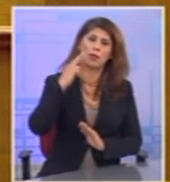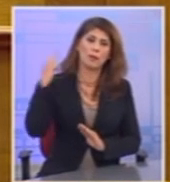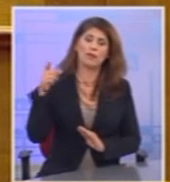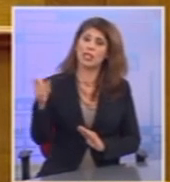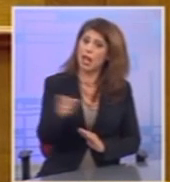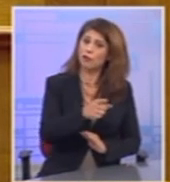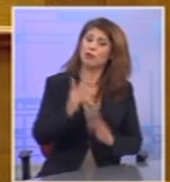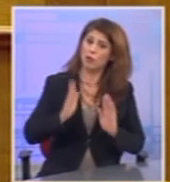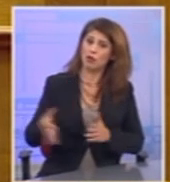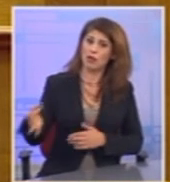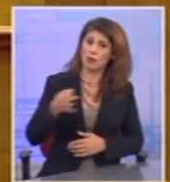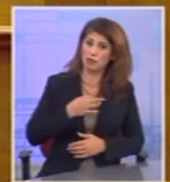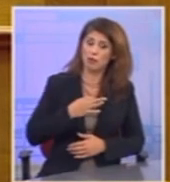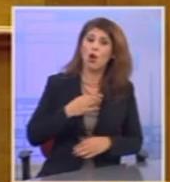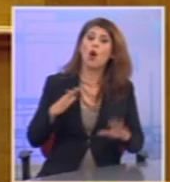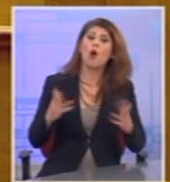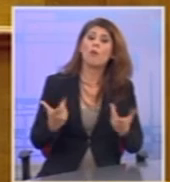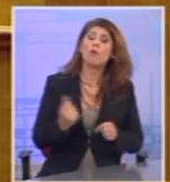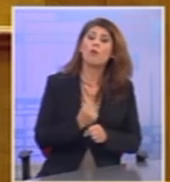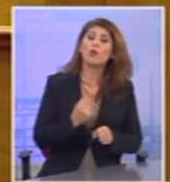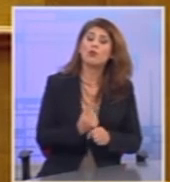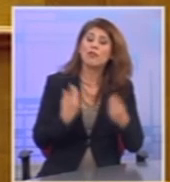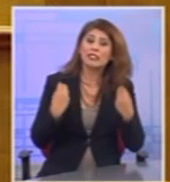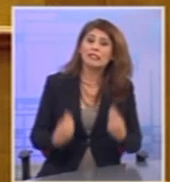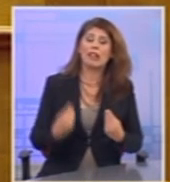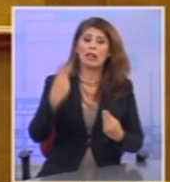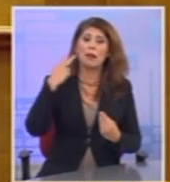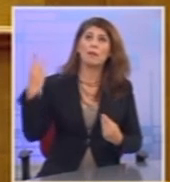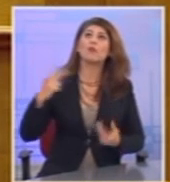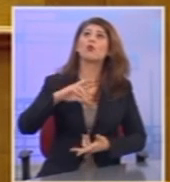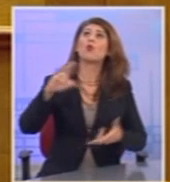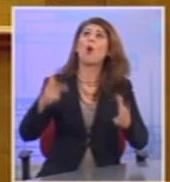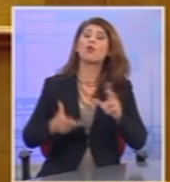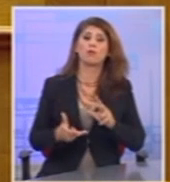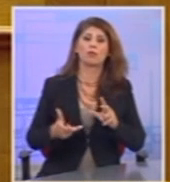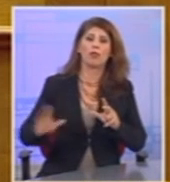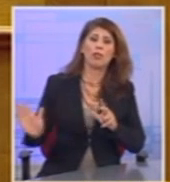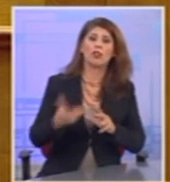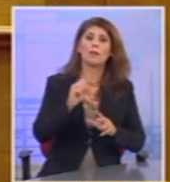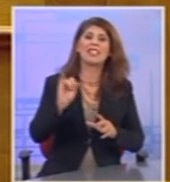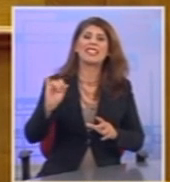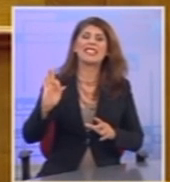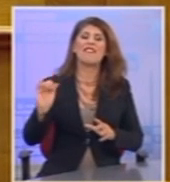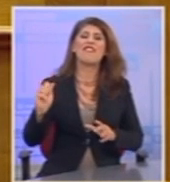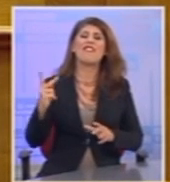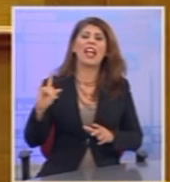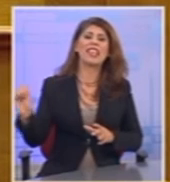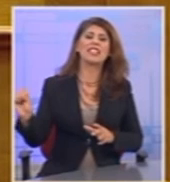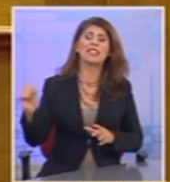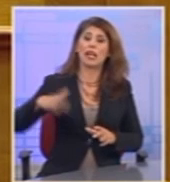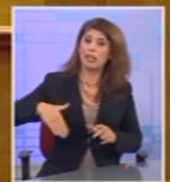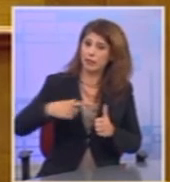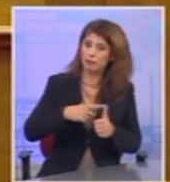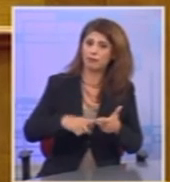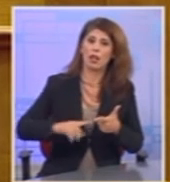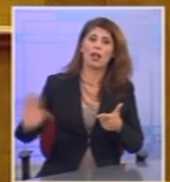που θα μπορούσαν να μας πούν πώς δουλεύουν τα καλύτερα πανεπιστήμια του κόσμου. Διώξαμε το Σιφάκι στην Κρήτη. Διώξαμε